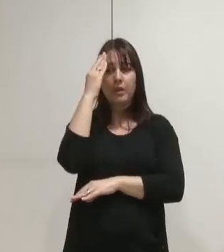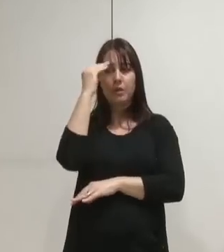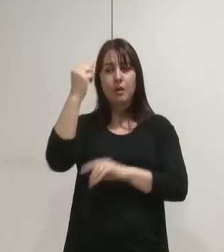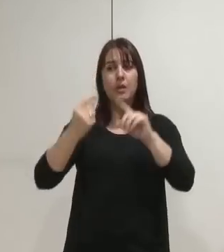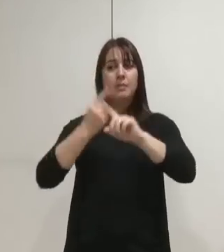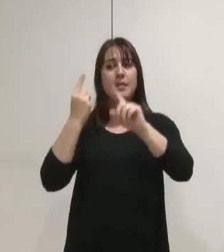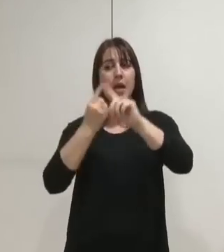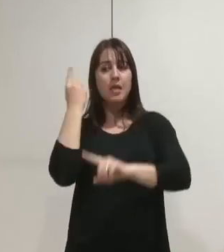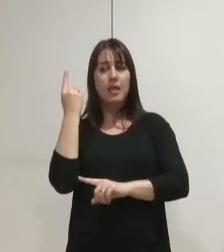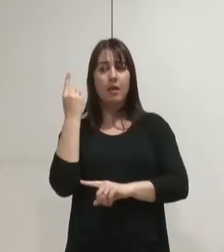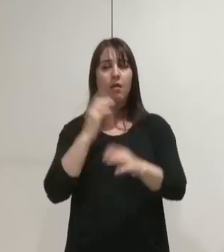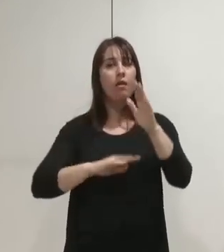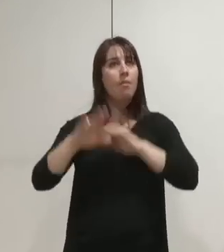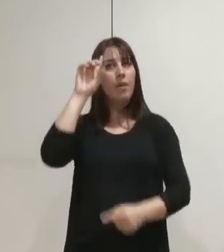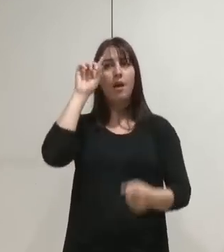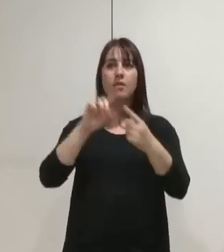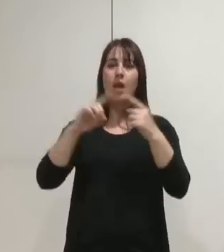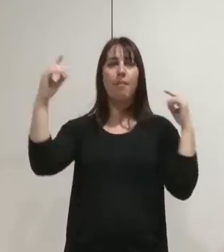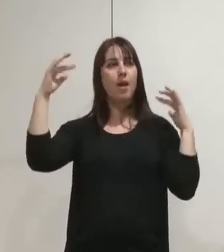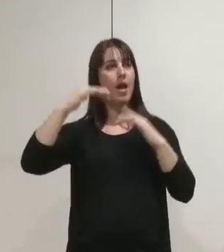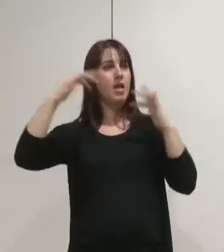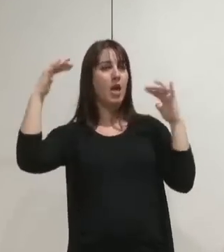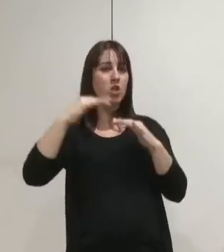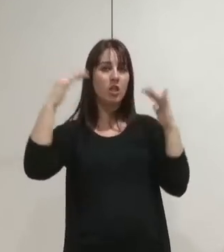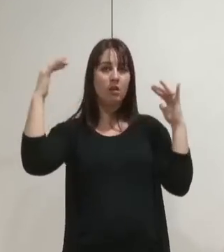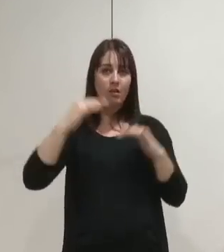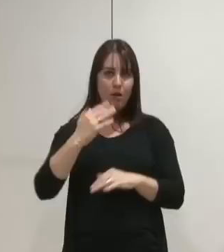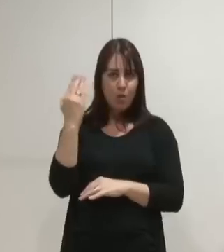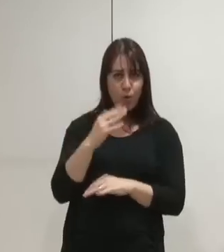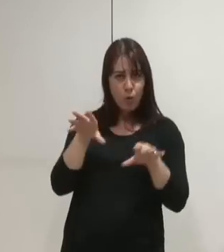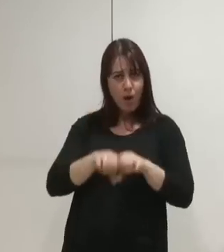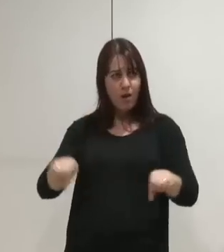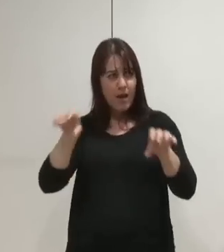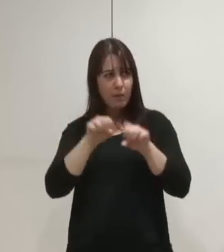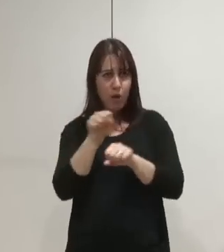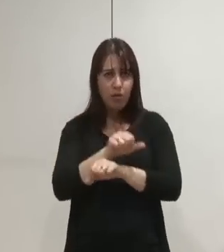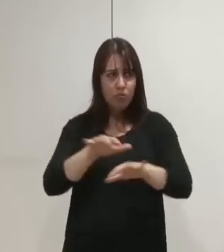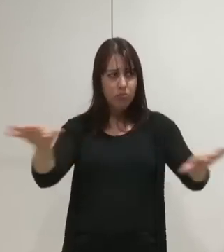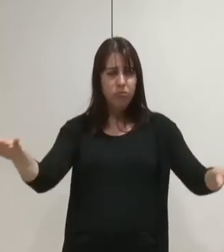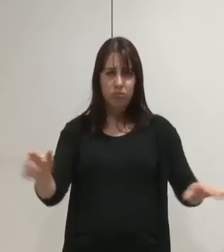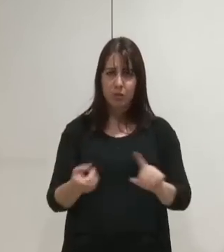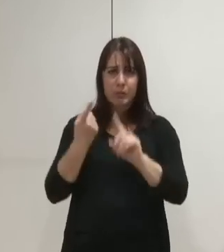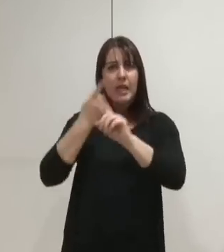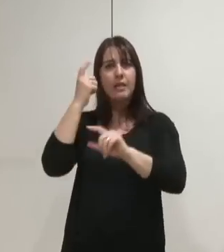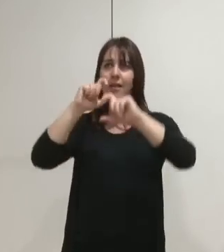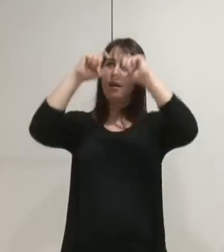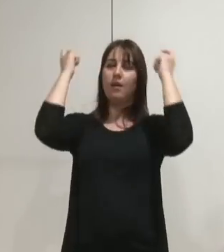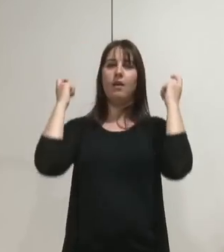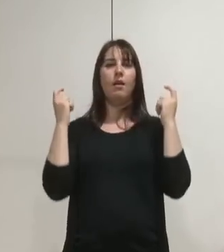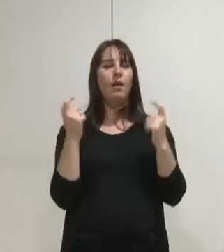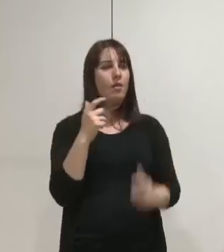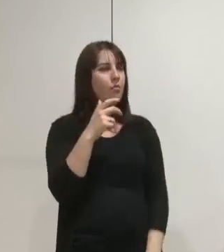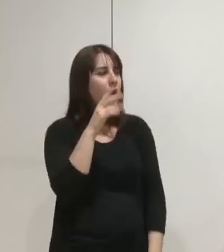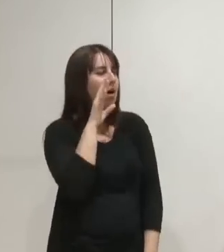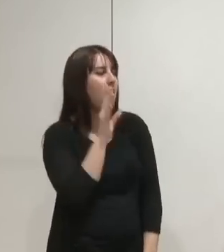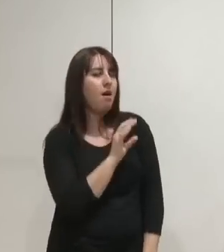mais dans le domaine de l'énergie ne faut-il pas aussi un exploitant spécialisé ce qui me fascine c'est votre capacité à